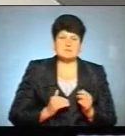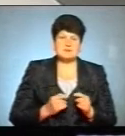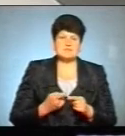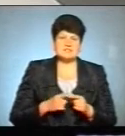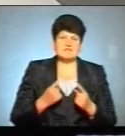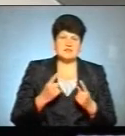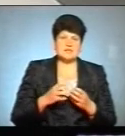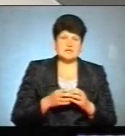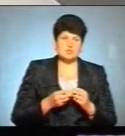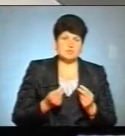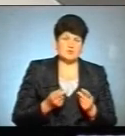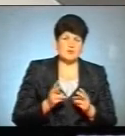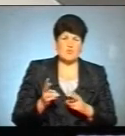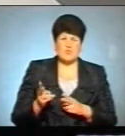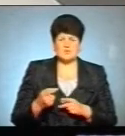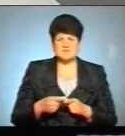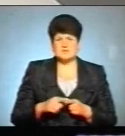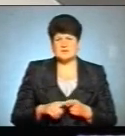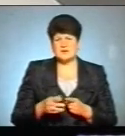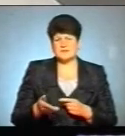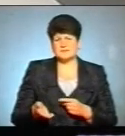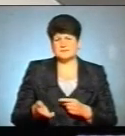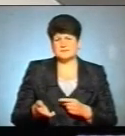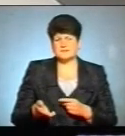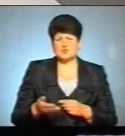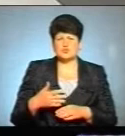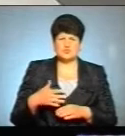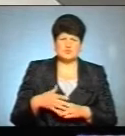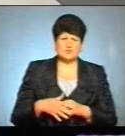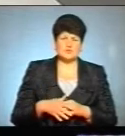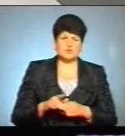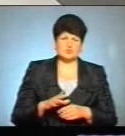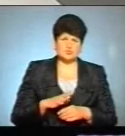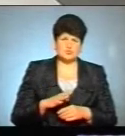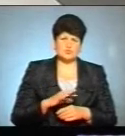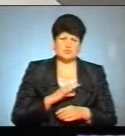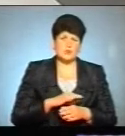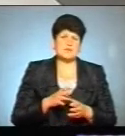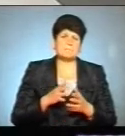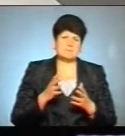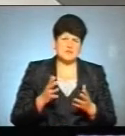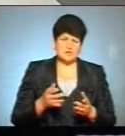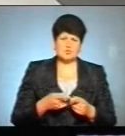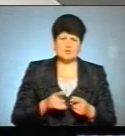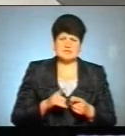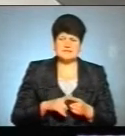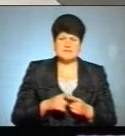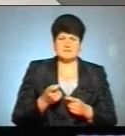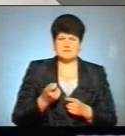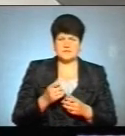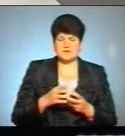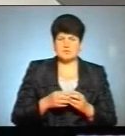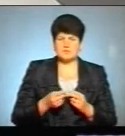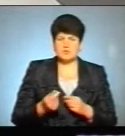велика сума коштів. Для когось це зрозуміло, що був дохід значно більший, то це, звичайно, невелика сума